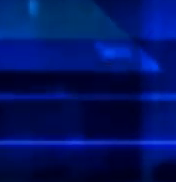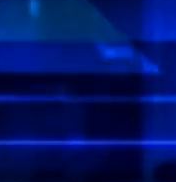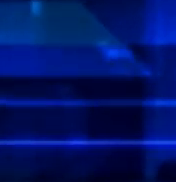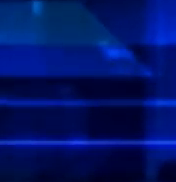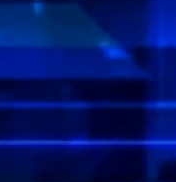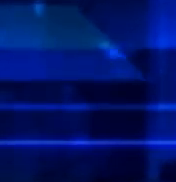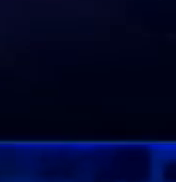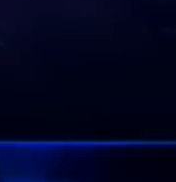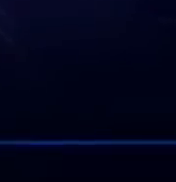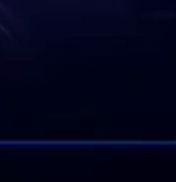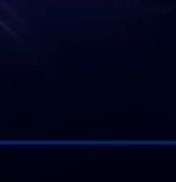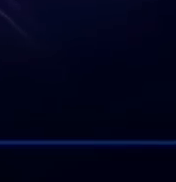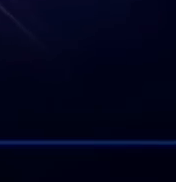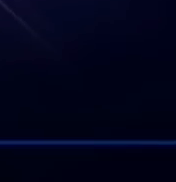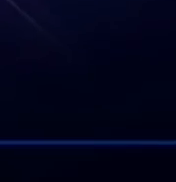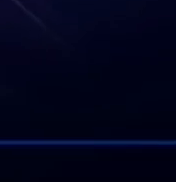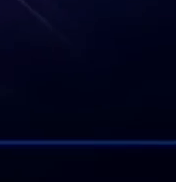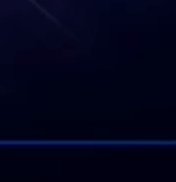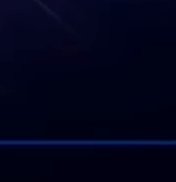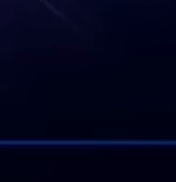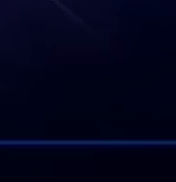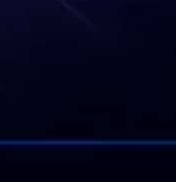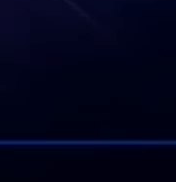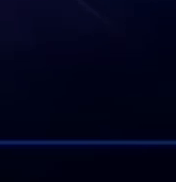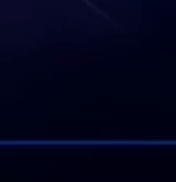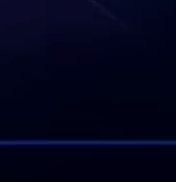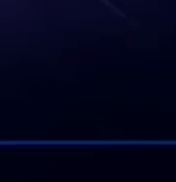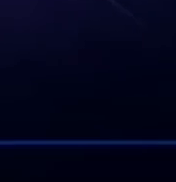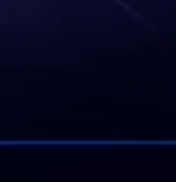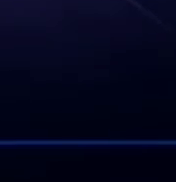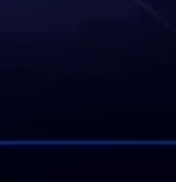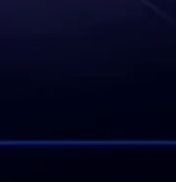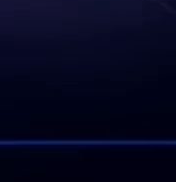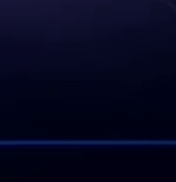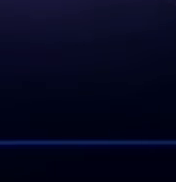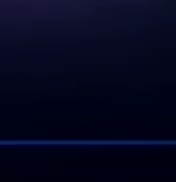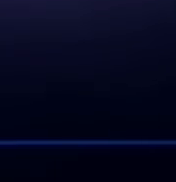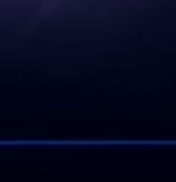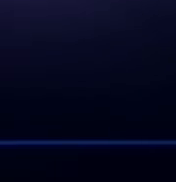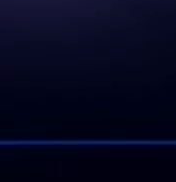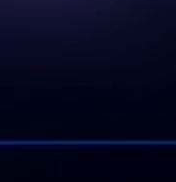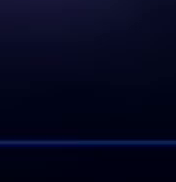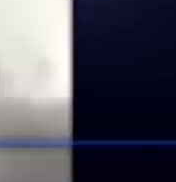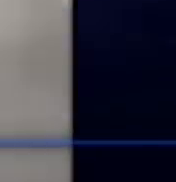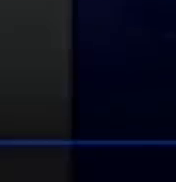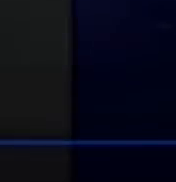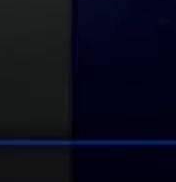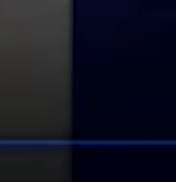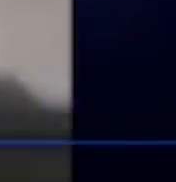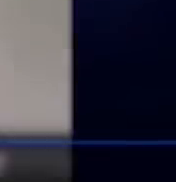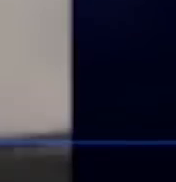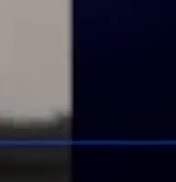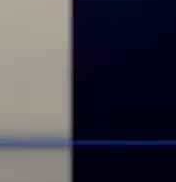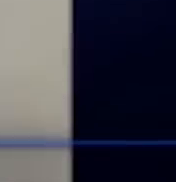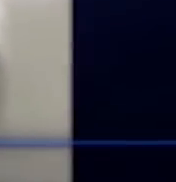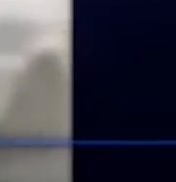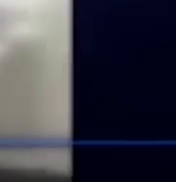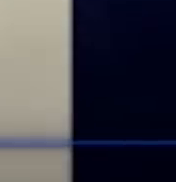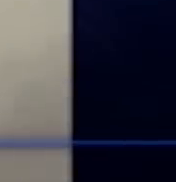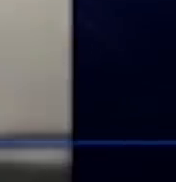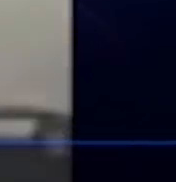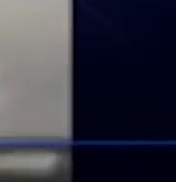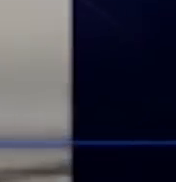Una sa lahat. Kaya magbalik na ako din. Buhawi na nalasa sa Bacolor, Pampanga. May mga nagliparang